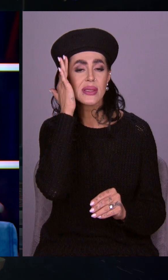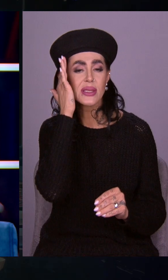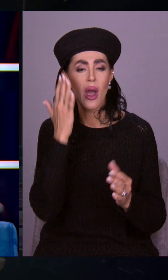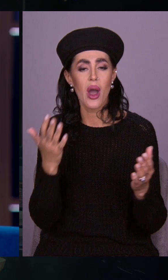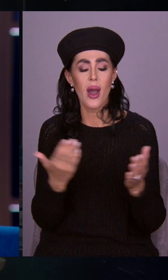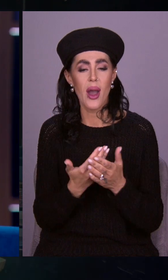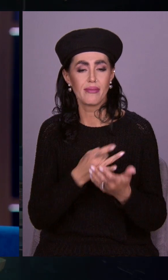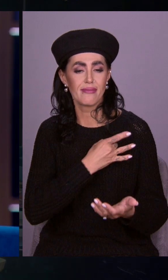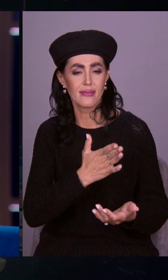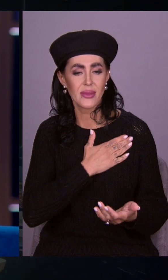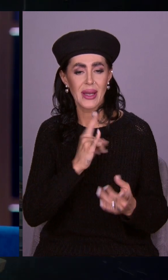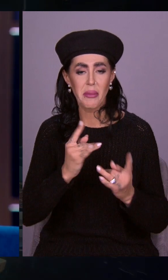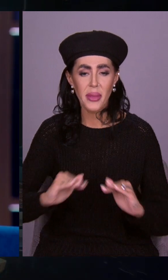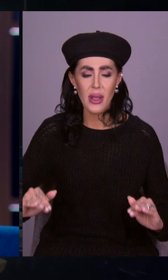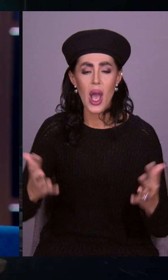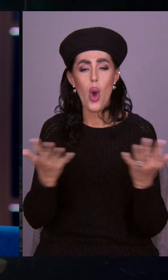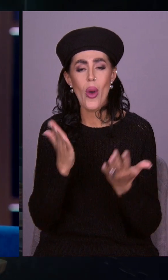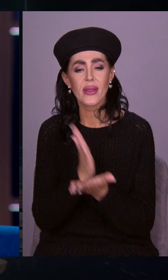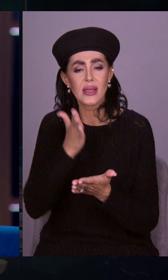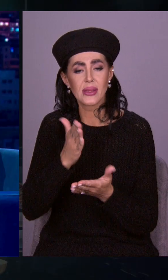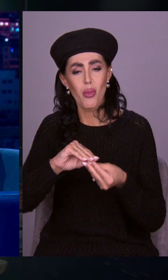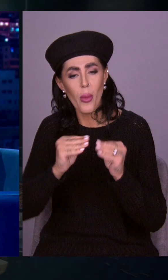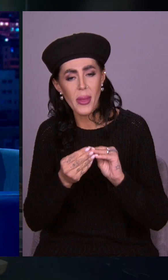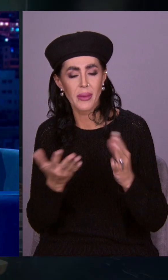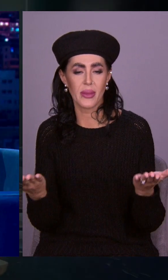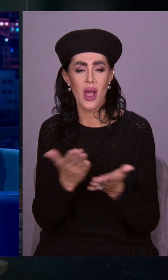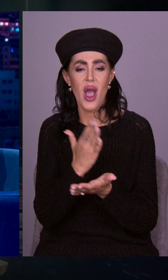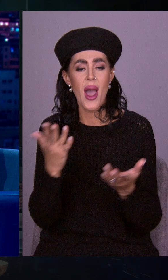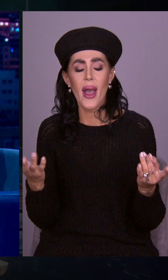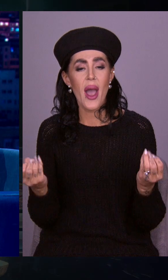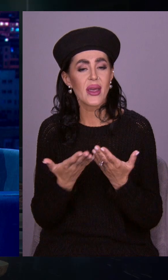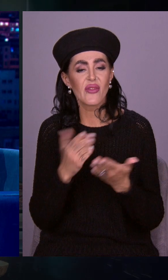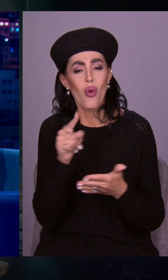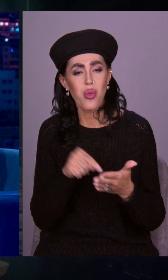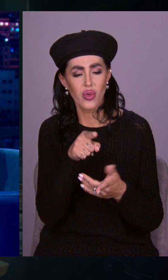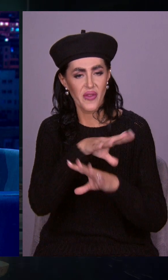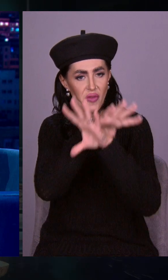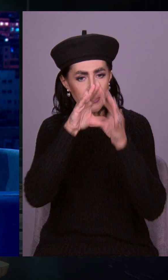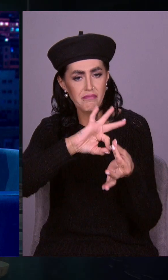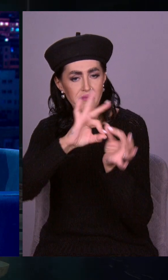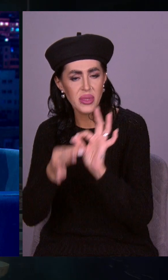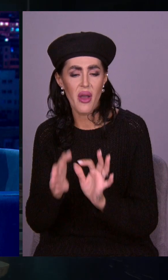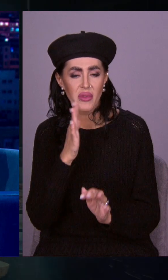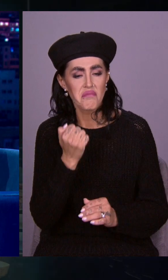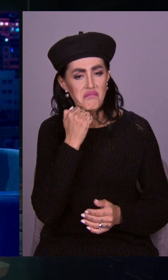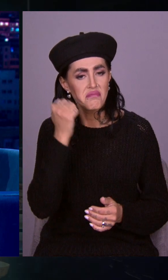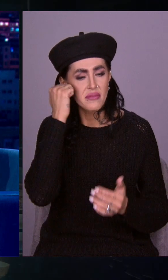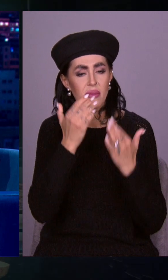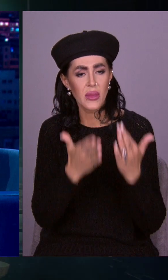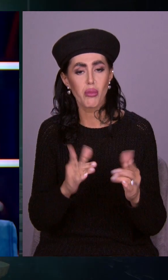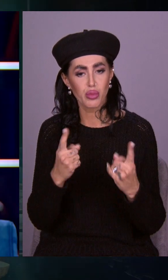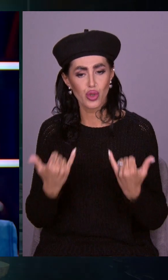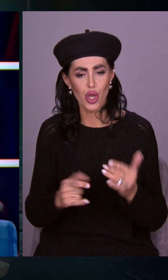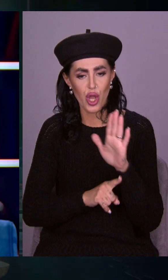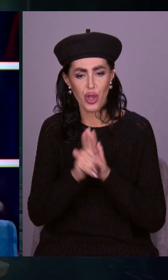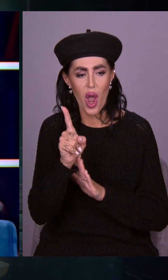зараз проходять процес встановлення дитини. І я тобі хочу сказати, що система заворушилася. Ну, тому що це,